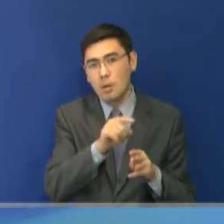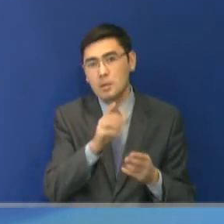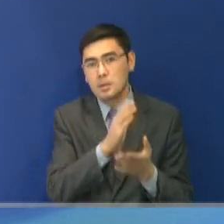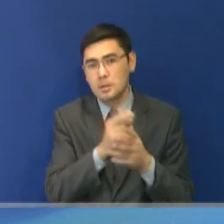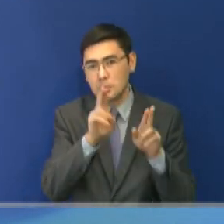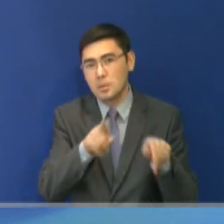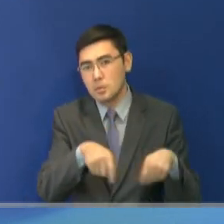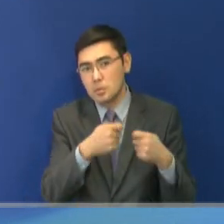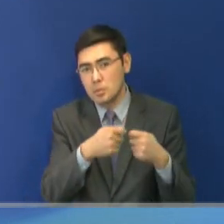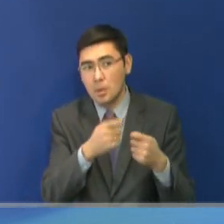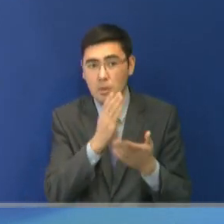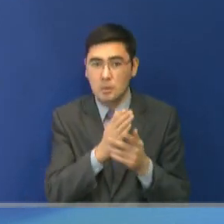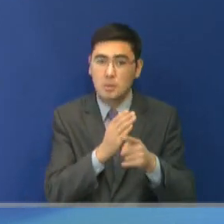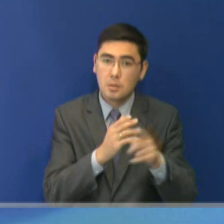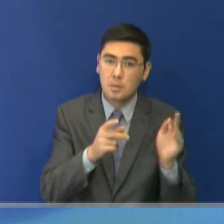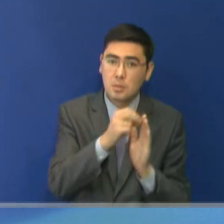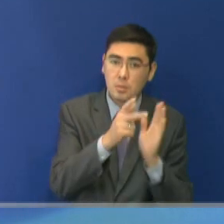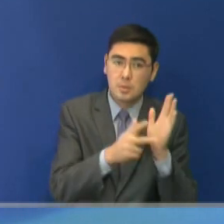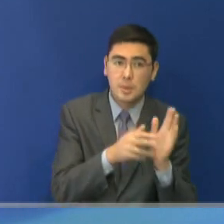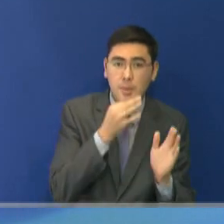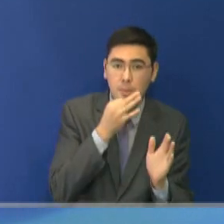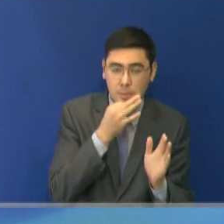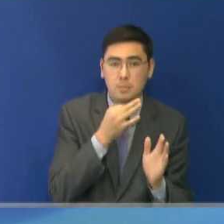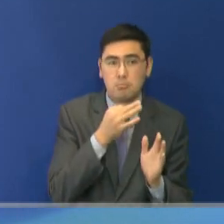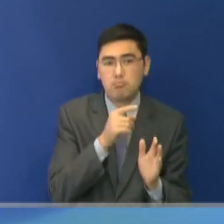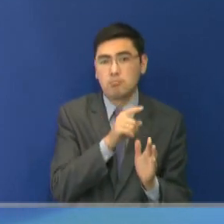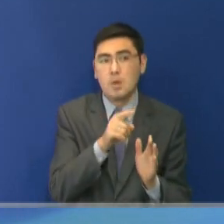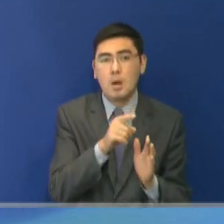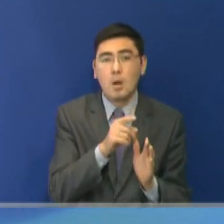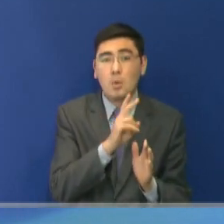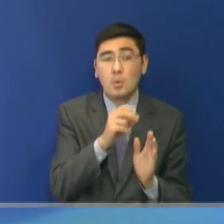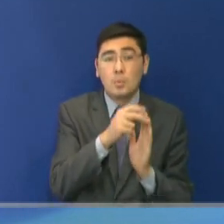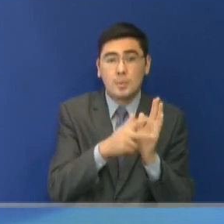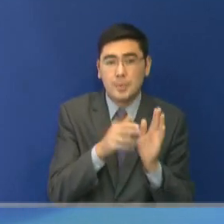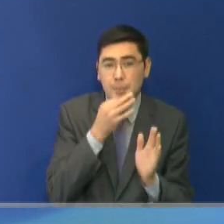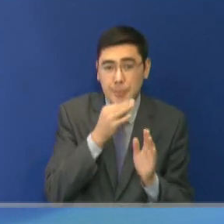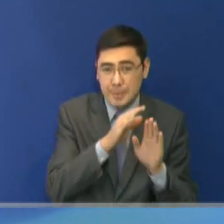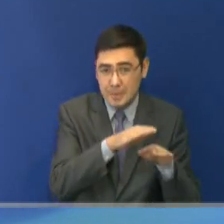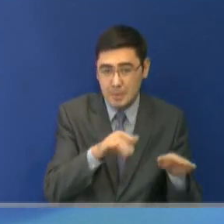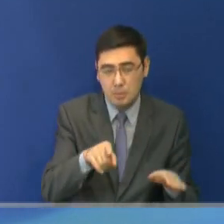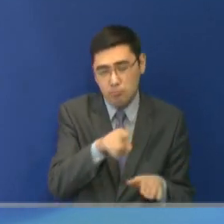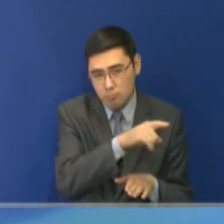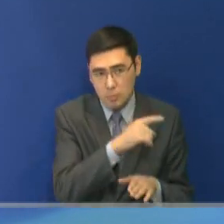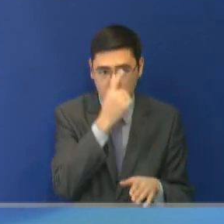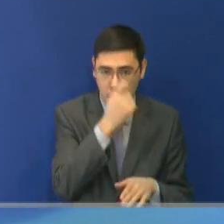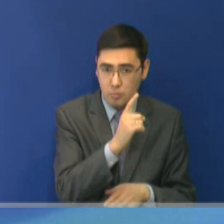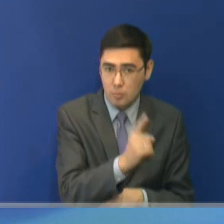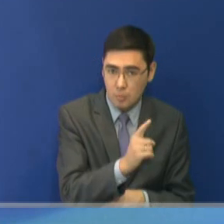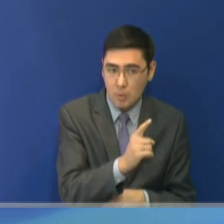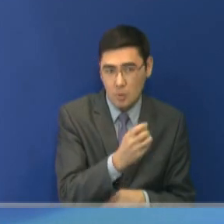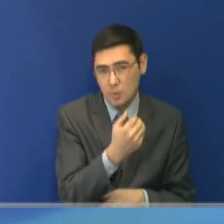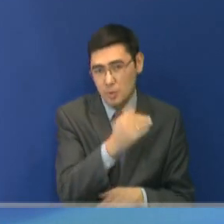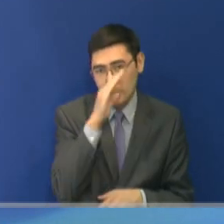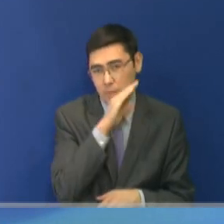граждане. На первый раз лица, не достигшие 18 лет, были предупреждены, а также поставлены в известность их родители. Другие же нарушители